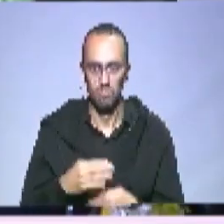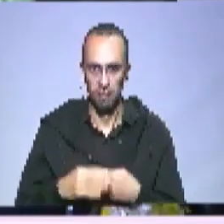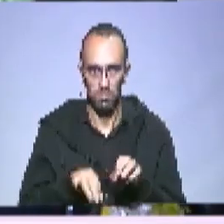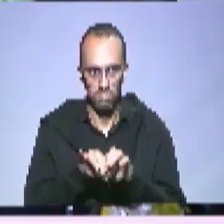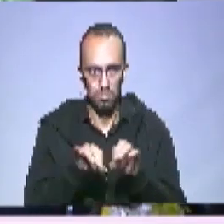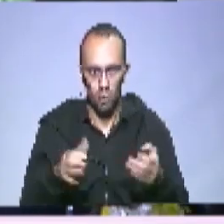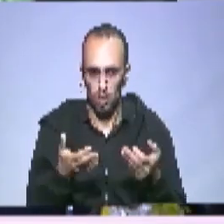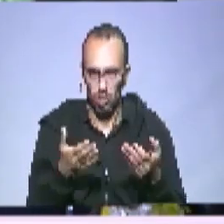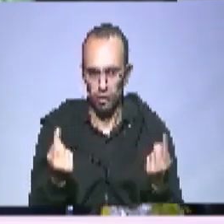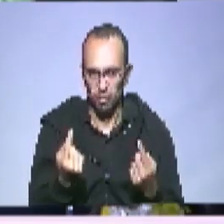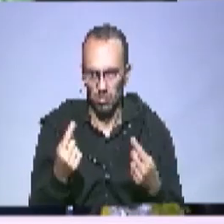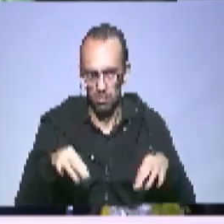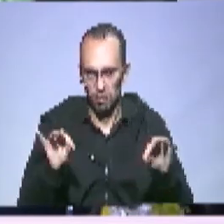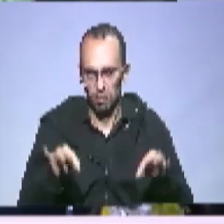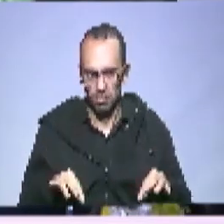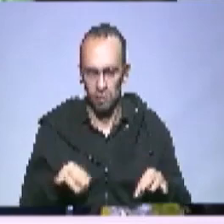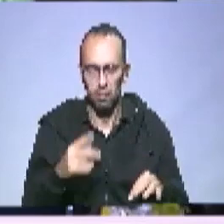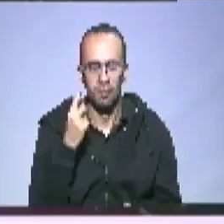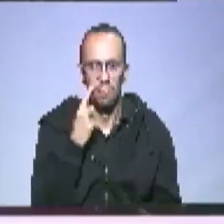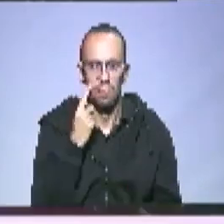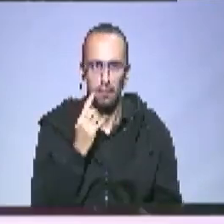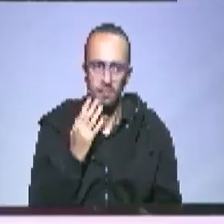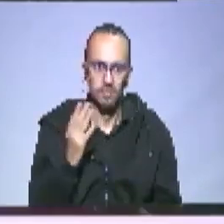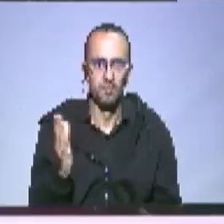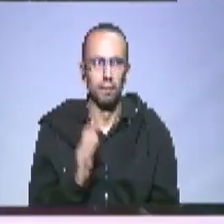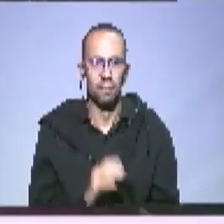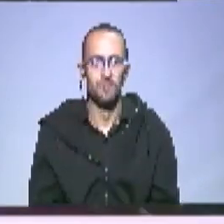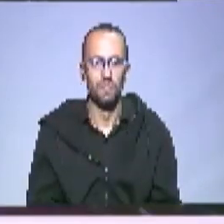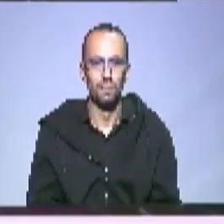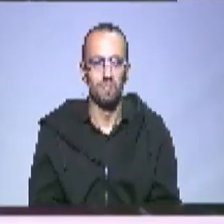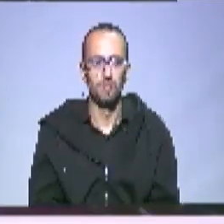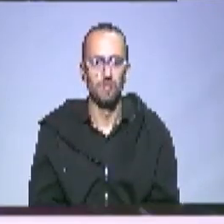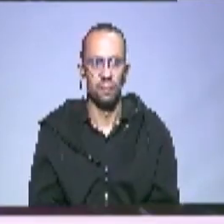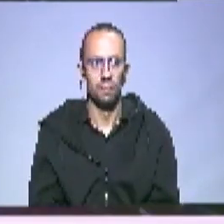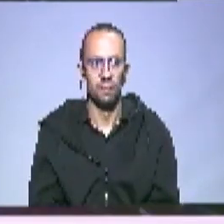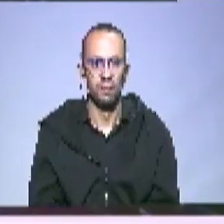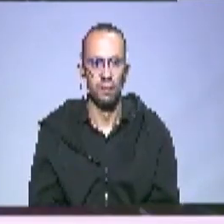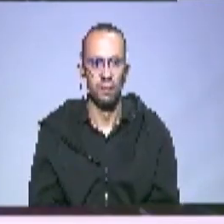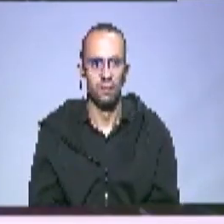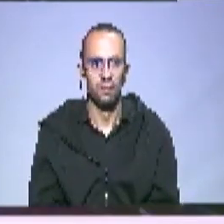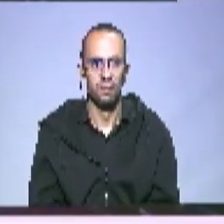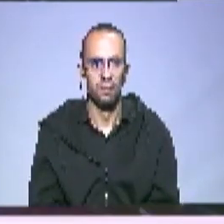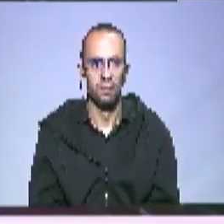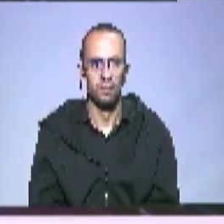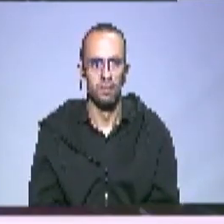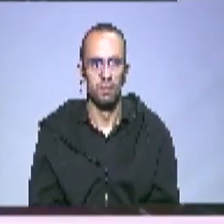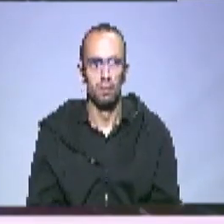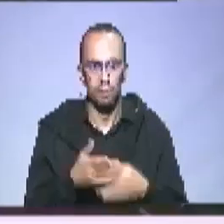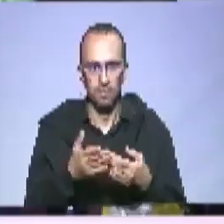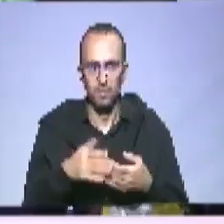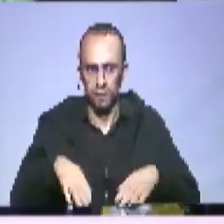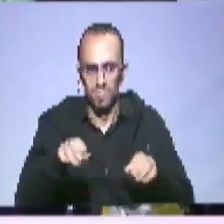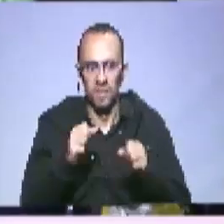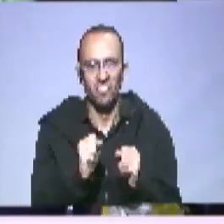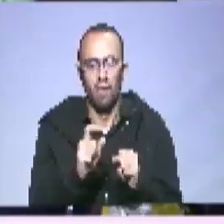جلاش عاديه. زي ما نشوف عمل كده الخضار، نحط بس عليه الفوطه عشان ما ينشفش.